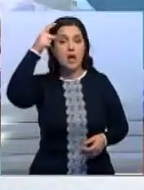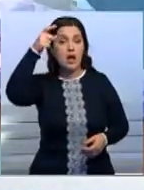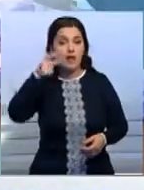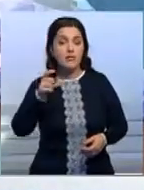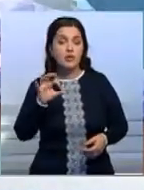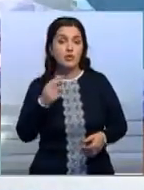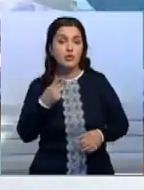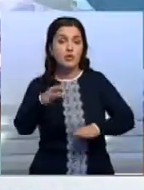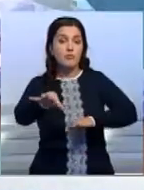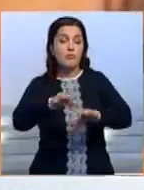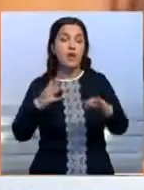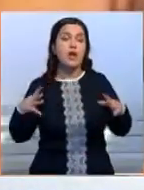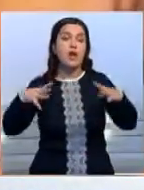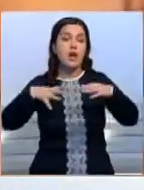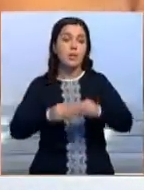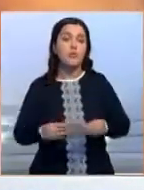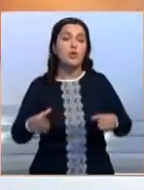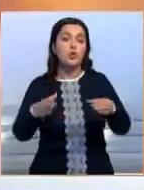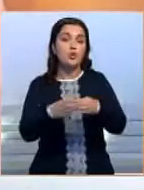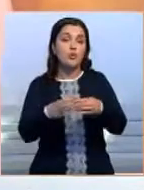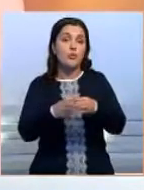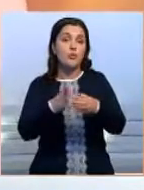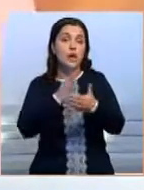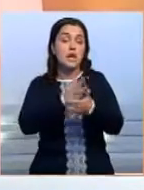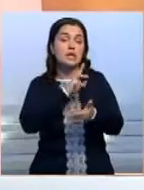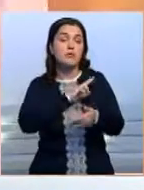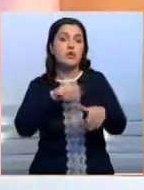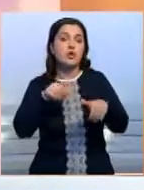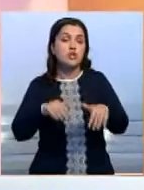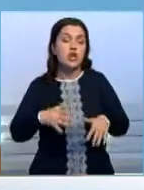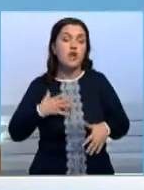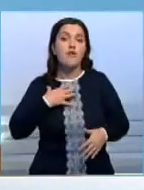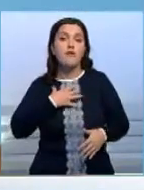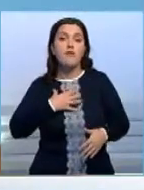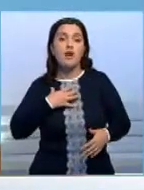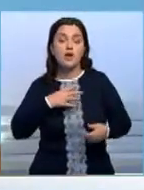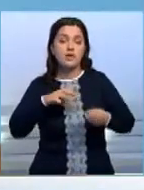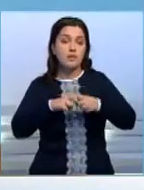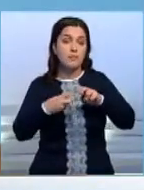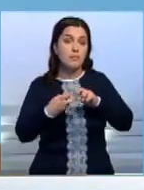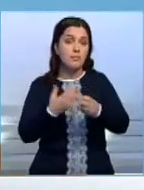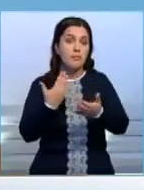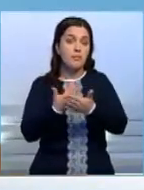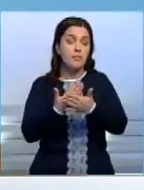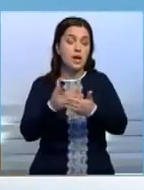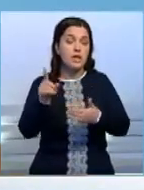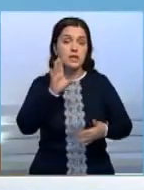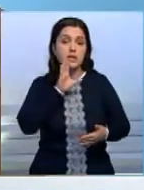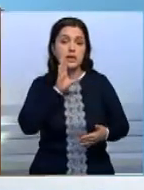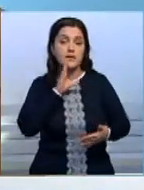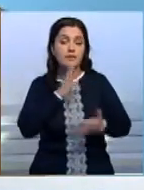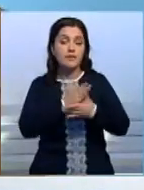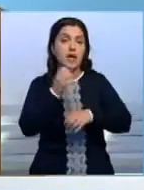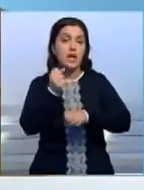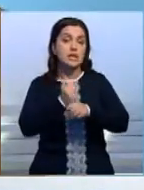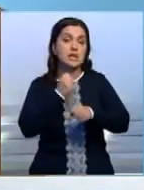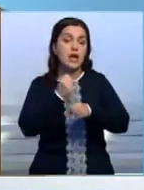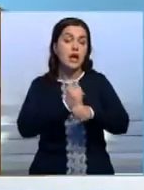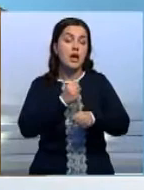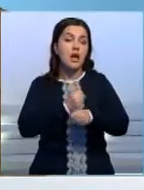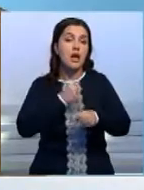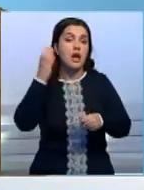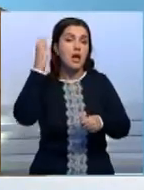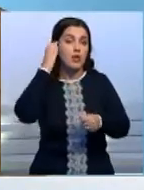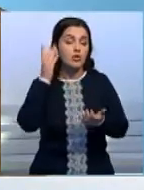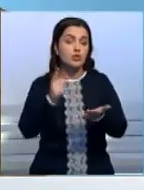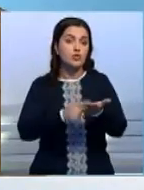проектов. Они объединились в группы и вместе работают над решением важных проблем. Например, Айдана Жураева разработала аудиожурнал для слабовидящих